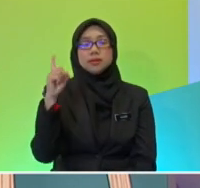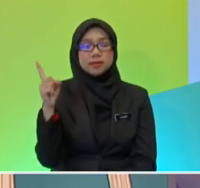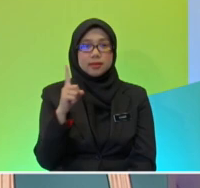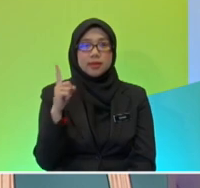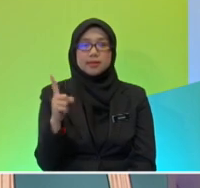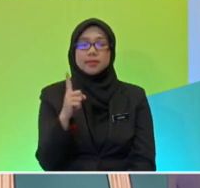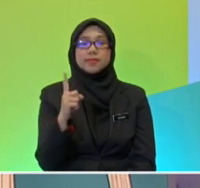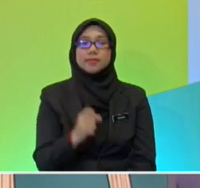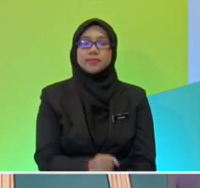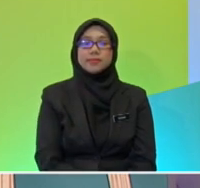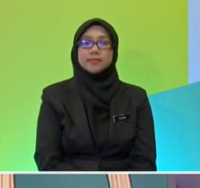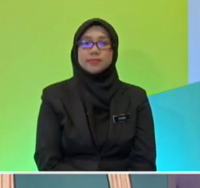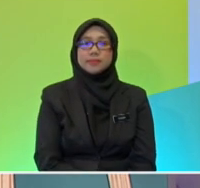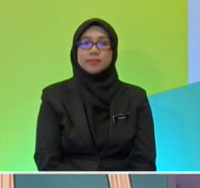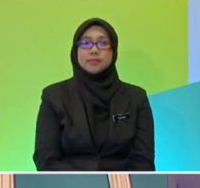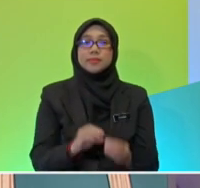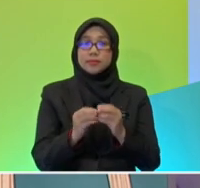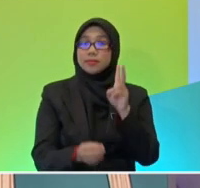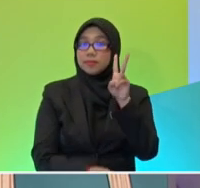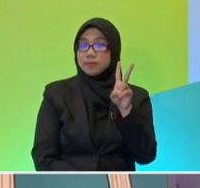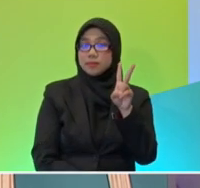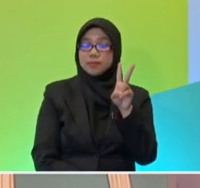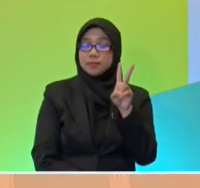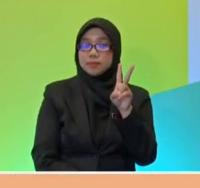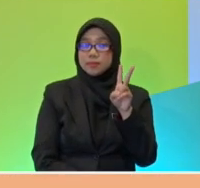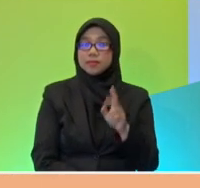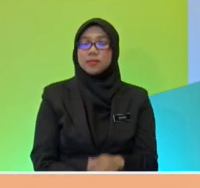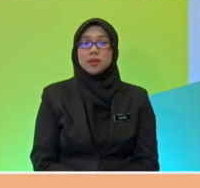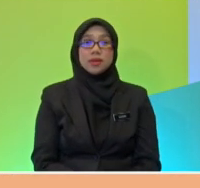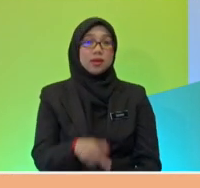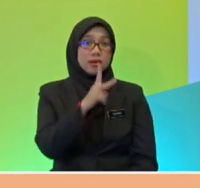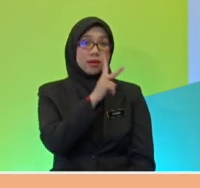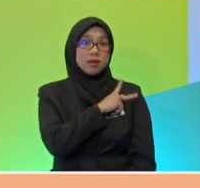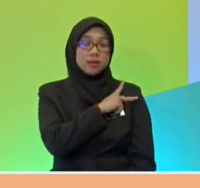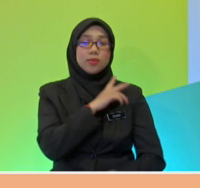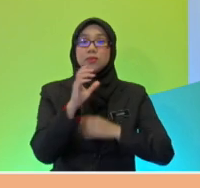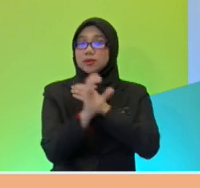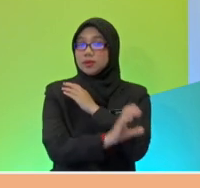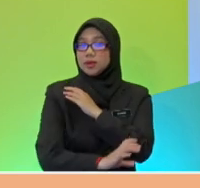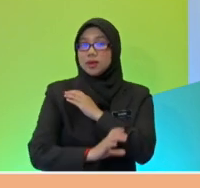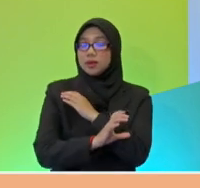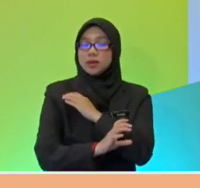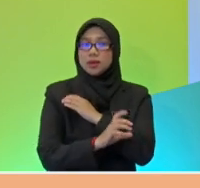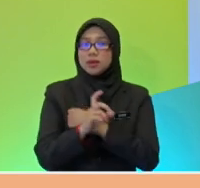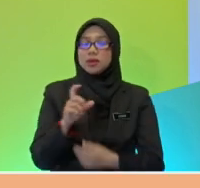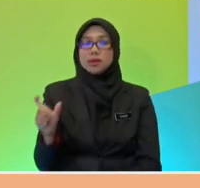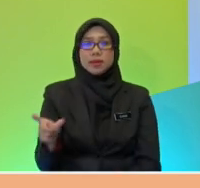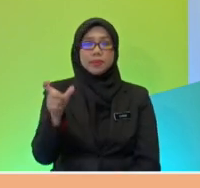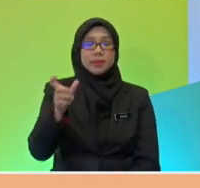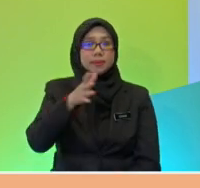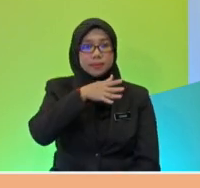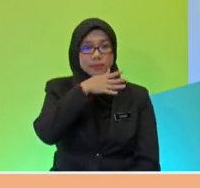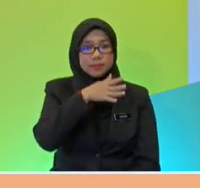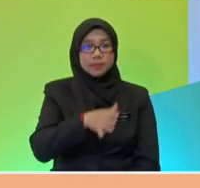Oke Kemudian yang kedua sebagai ketua negara Nabi Muhammad Shallallahu Alaihi Wasallam